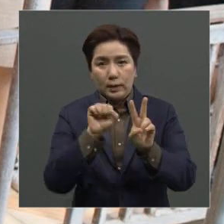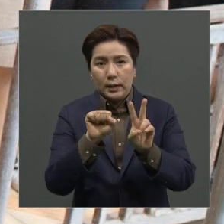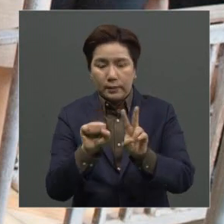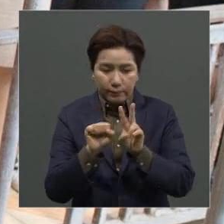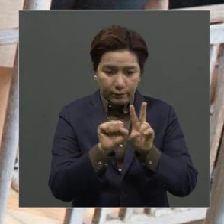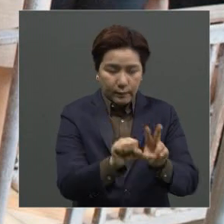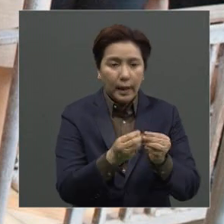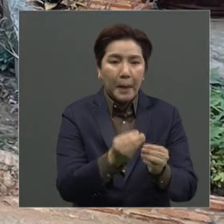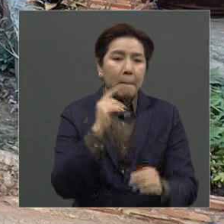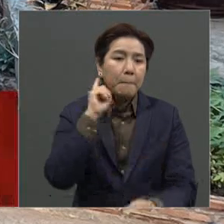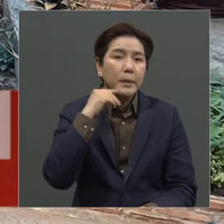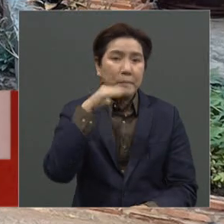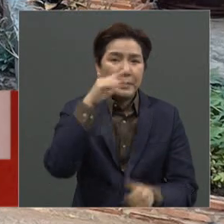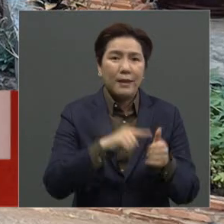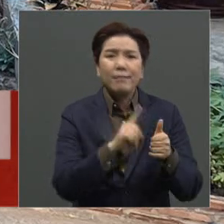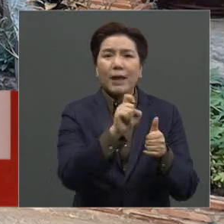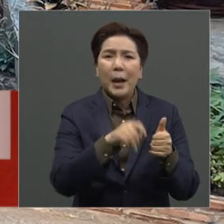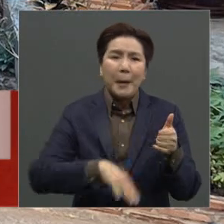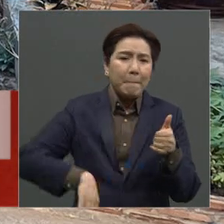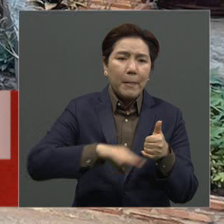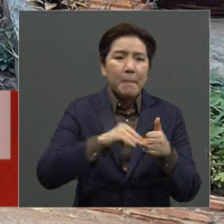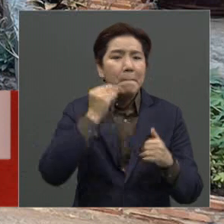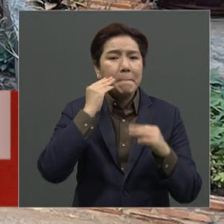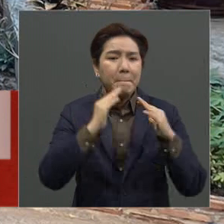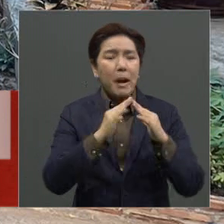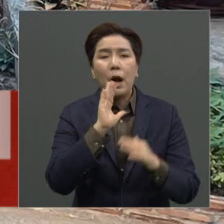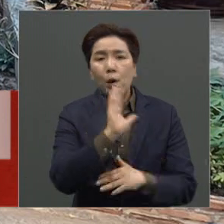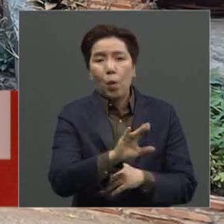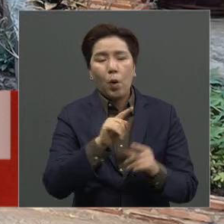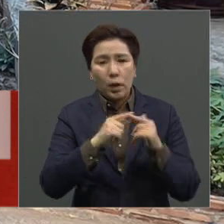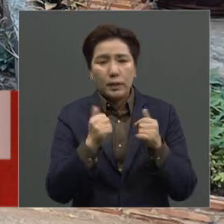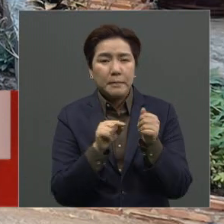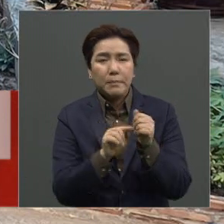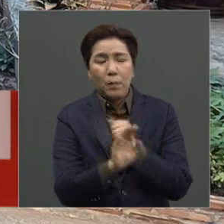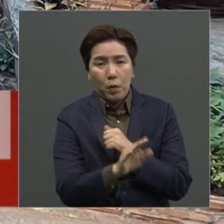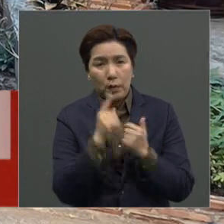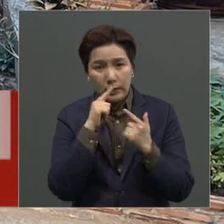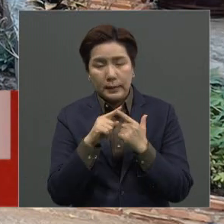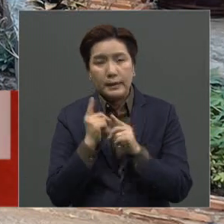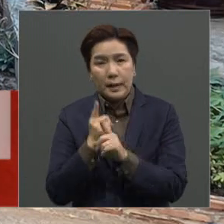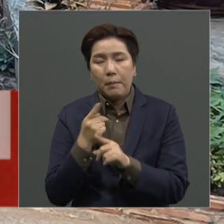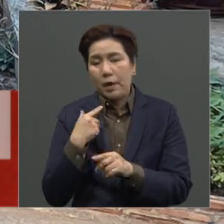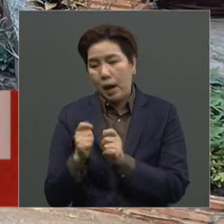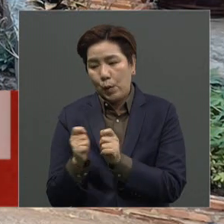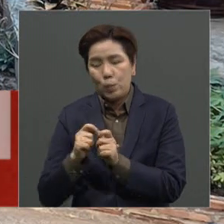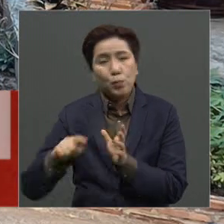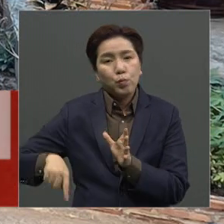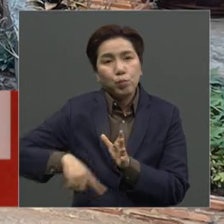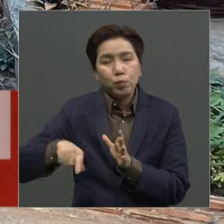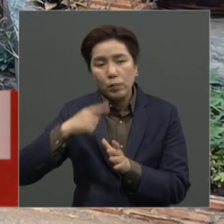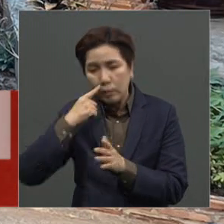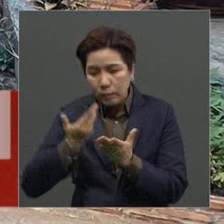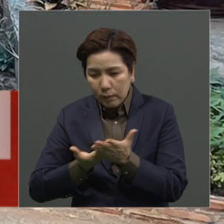มอบให้กับพี่สาวของป้ากบที่ในบ้านเลยนะคะตำบลหนองน้ำใสอำเภอวัฒนานครตามมติของคณะอนุกรรมการ